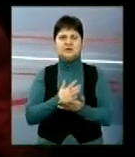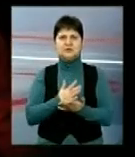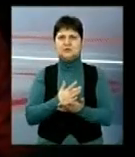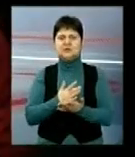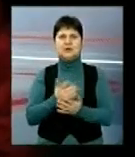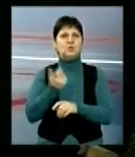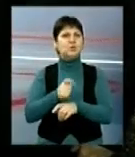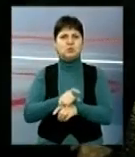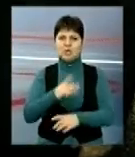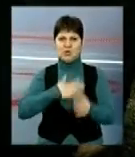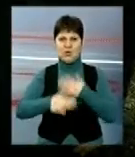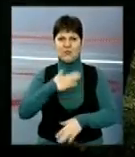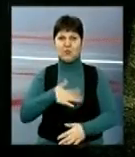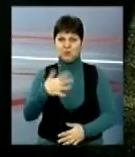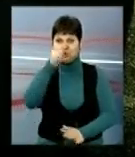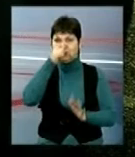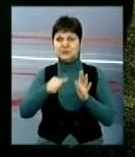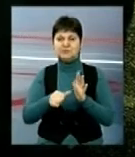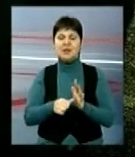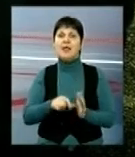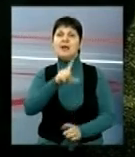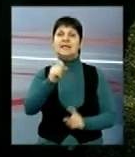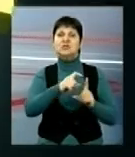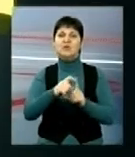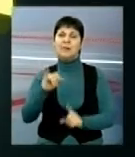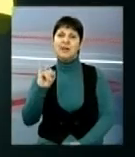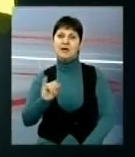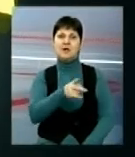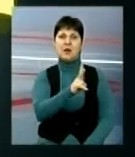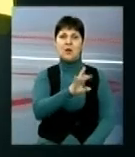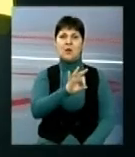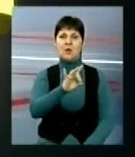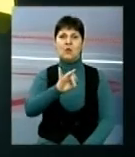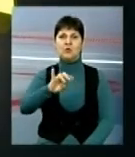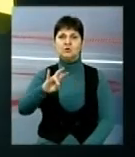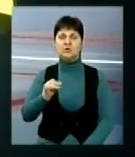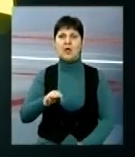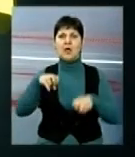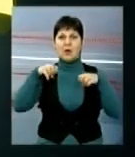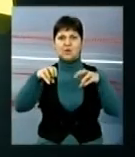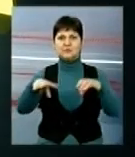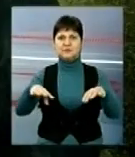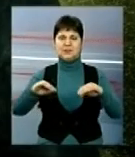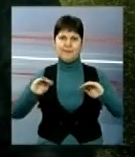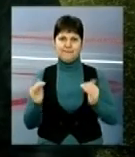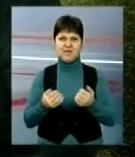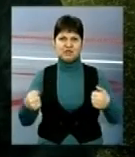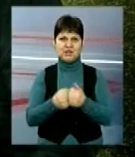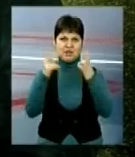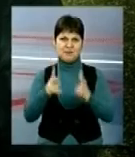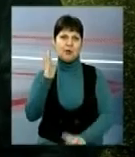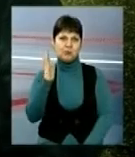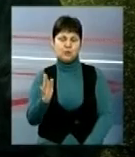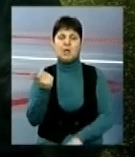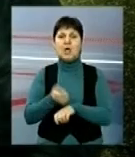дуже довольні. За словами Ігора Корольчука, освітлення доріг повинно зменшити кількість ДТП. Дуже багато уваги